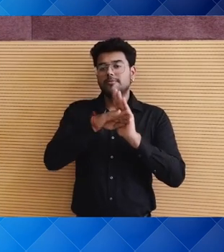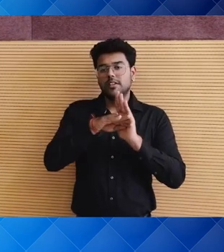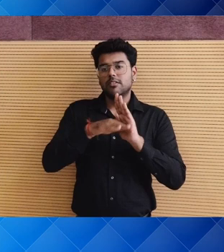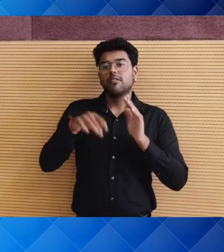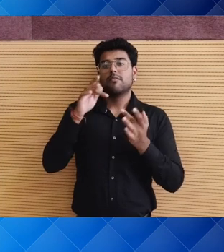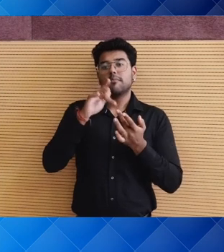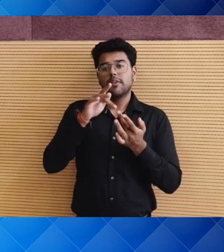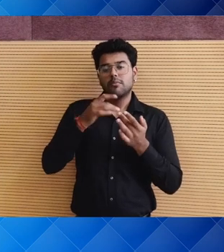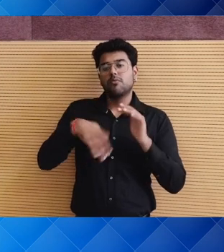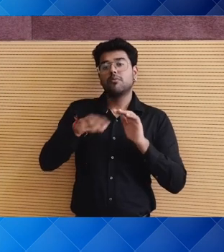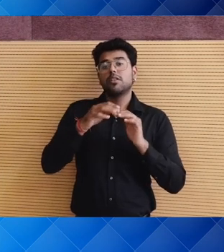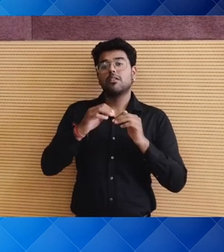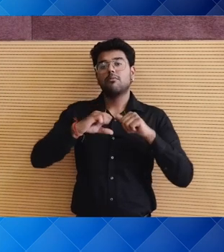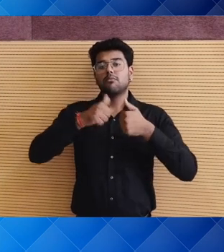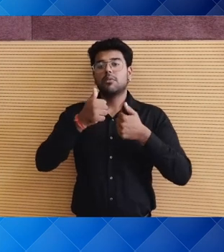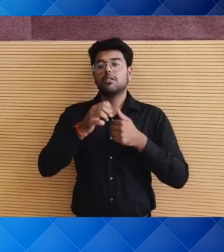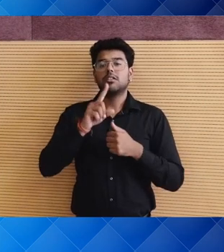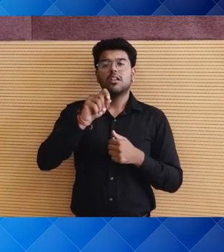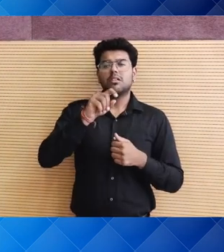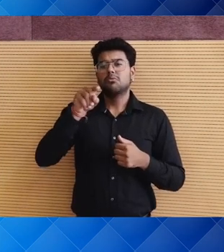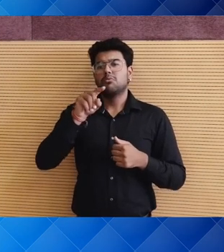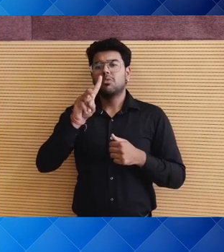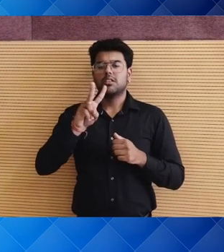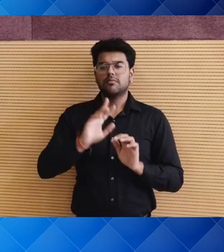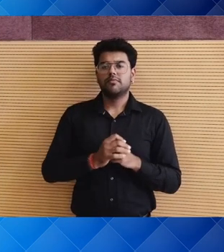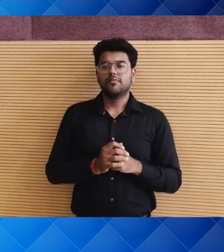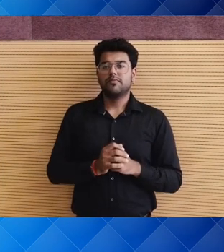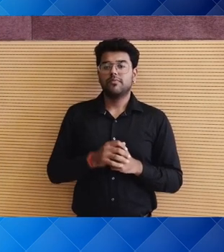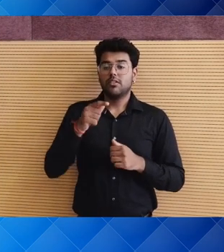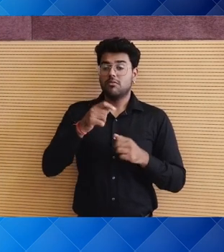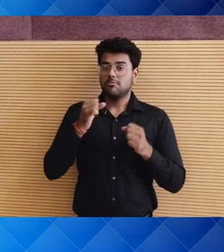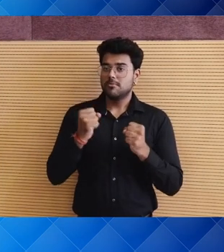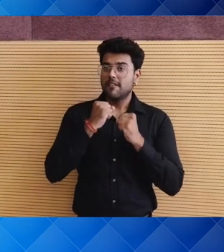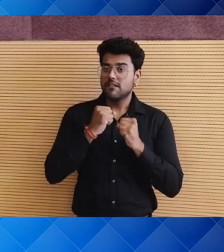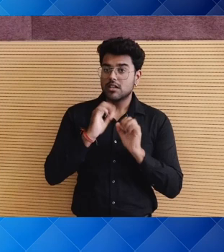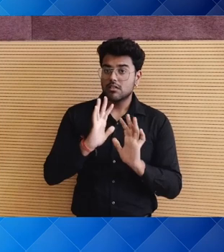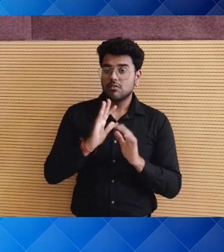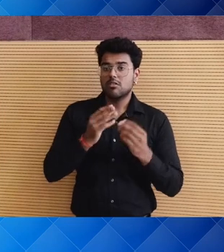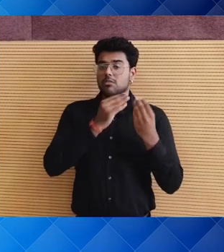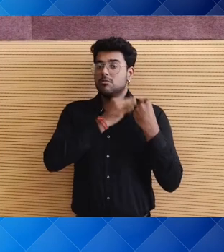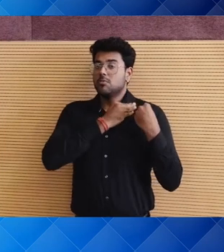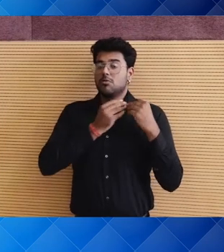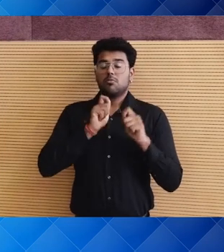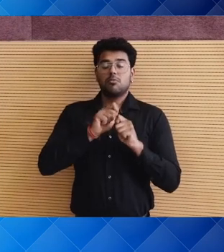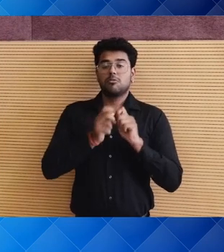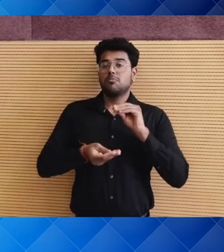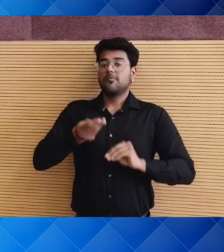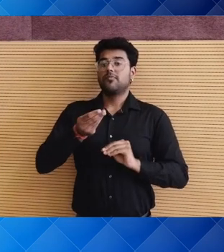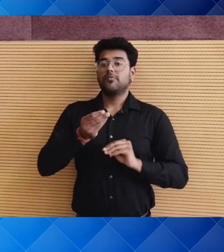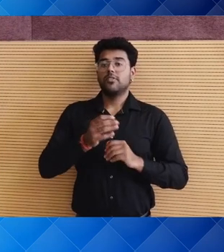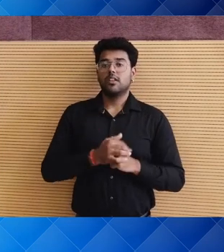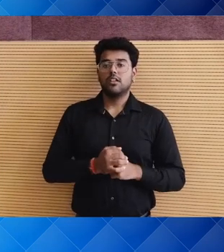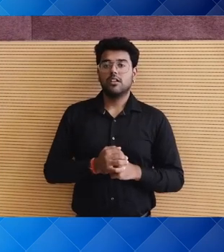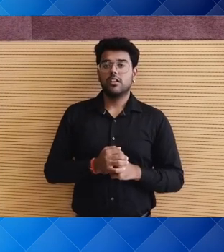और सेकेंडरी सबसे चुनौती भरा, सबसे जिम्मेवारी वाला,